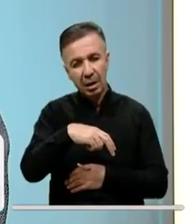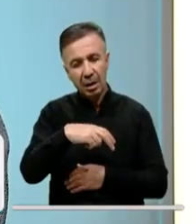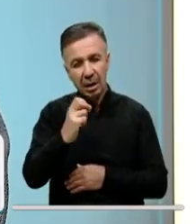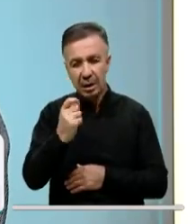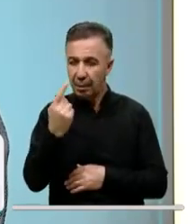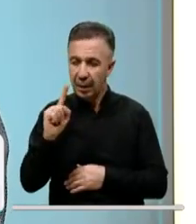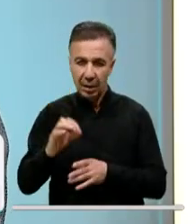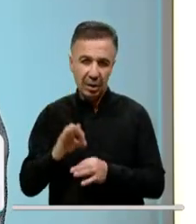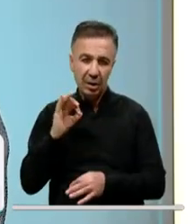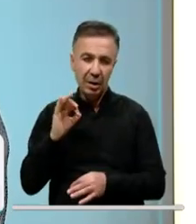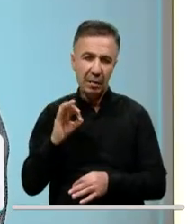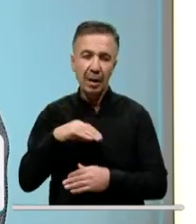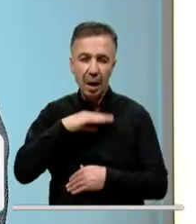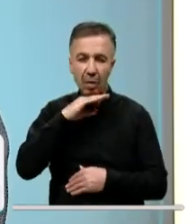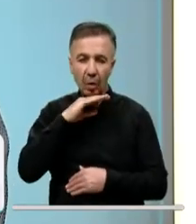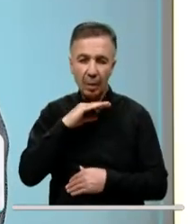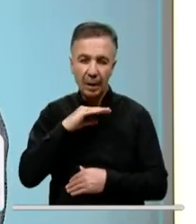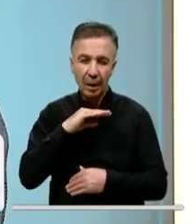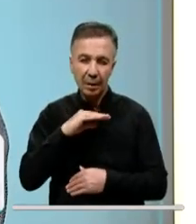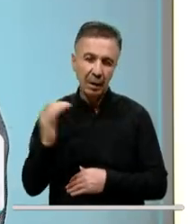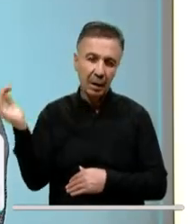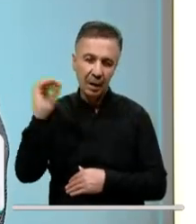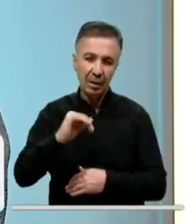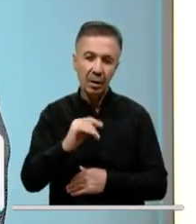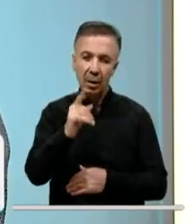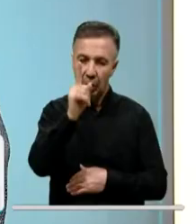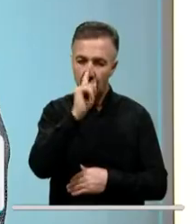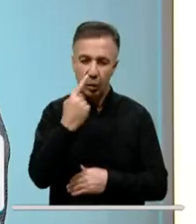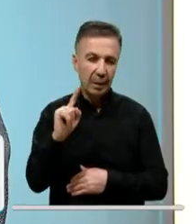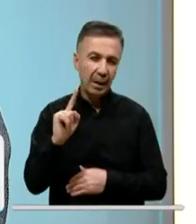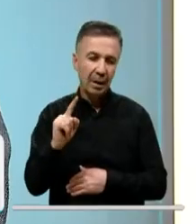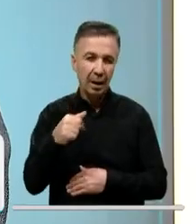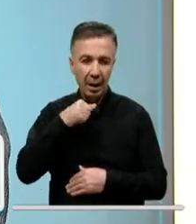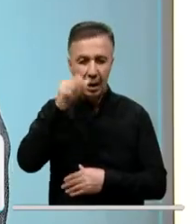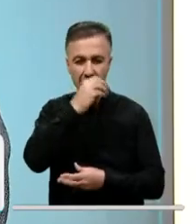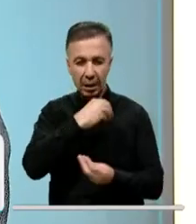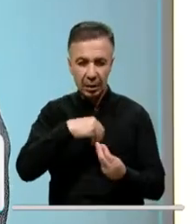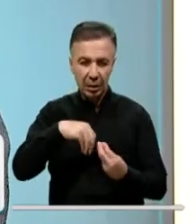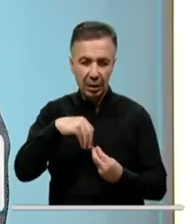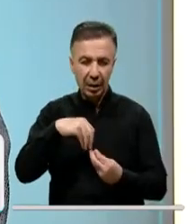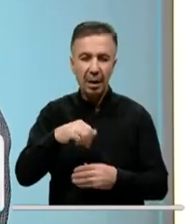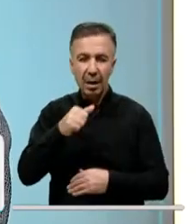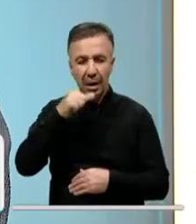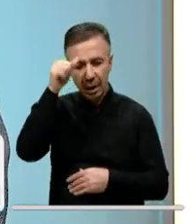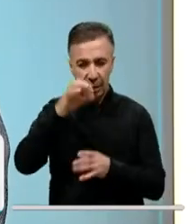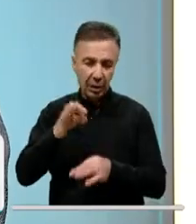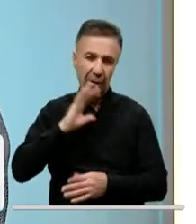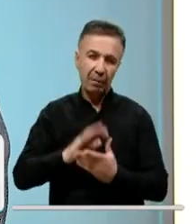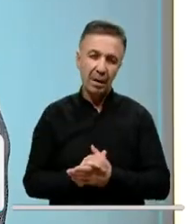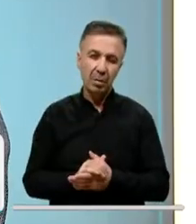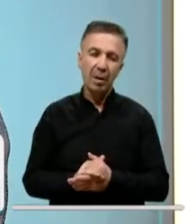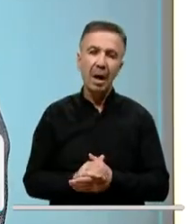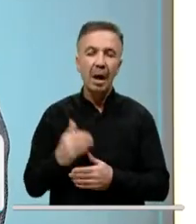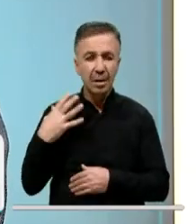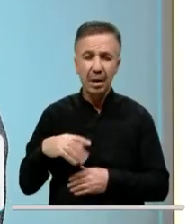gelen hacılarımızla birlikte 100 bini aşkın bir sayımız var. Bu hacılarımıza her istediği yerden gitmesine izin